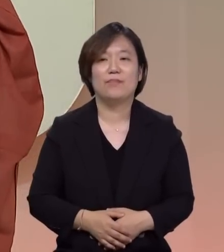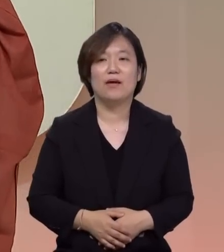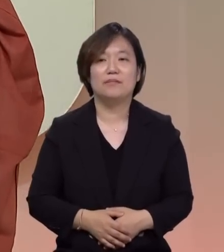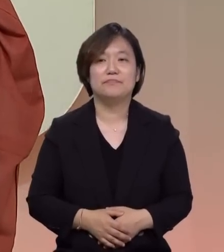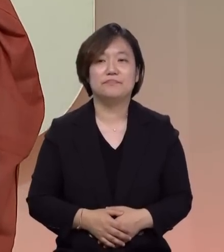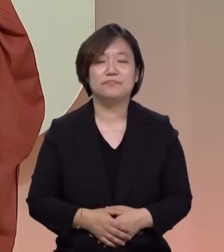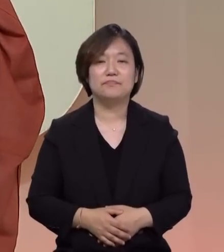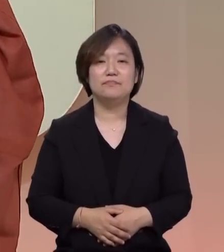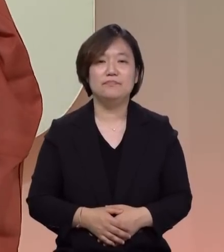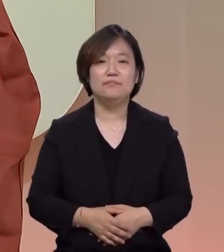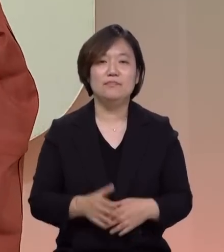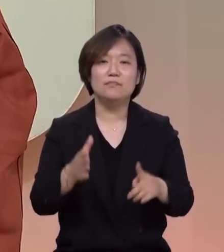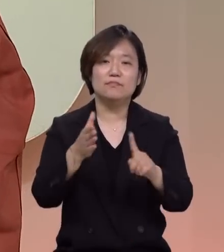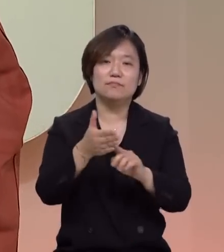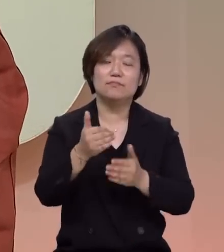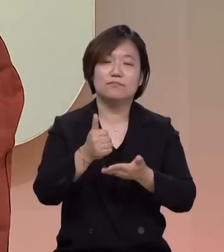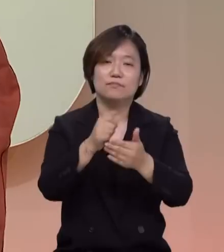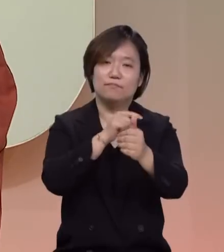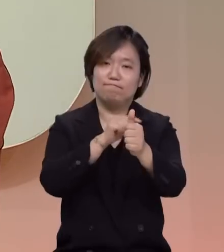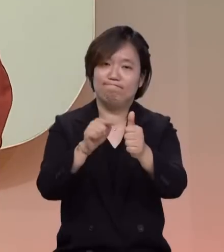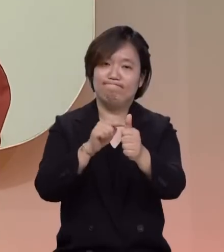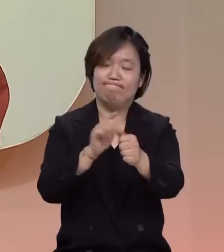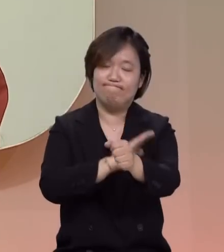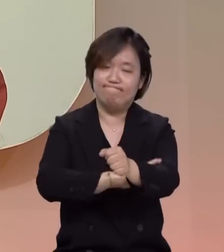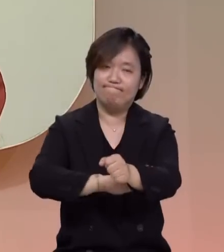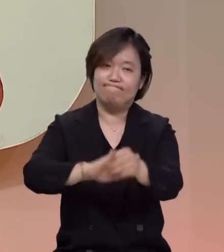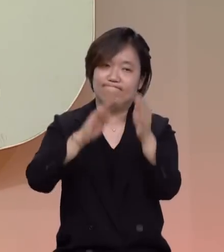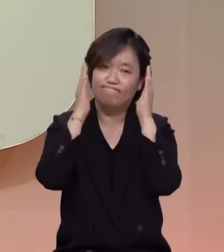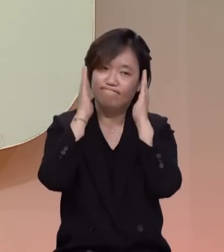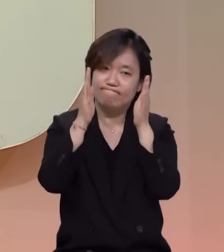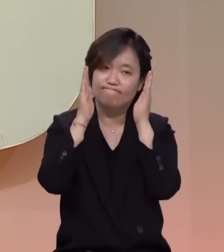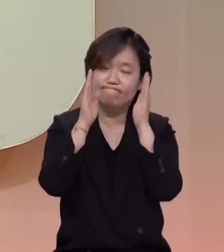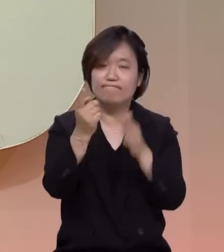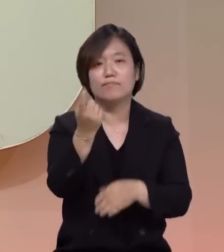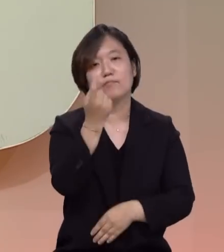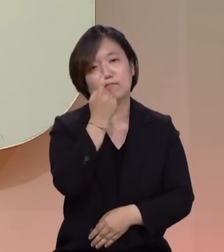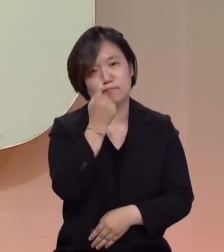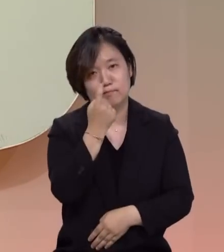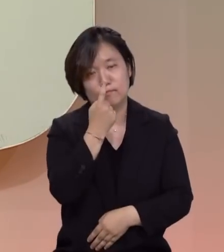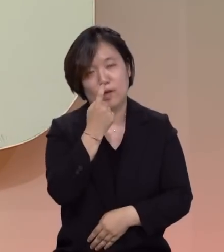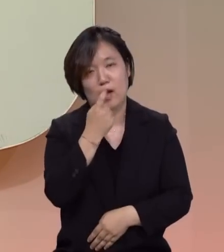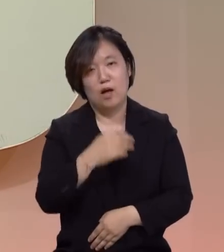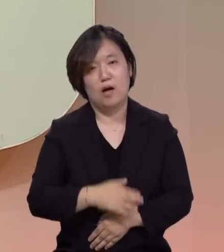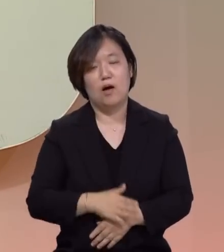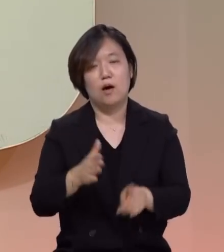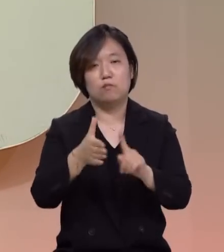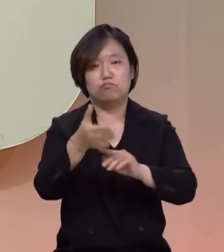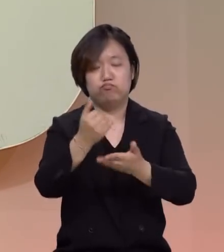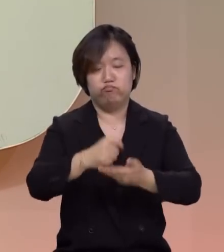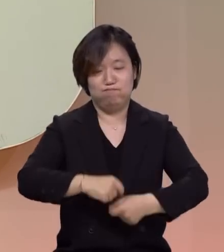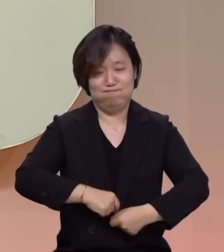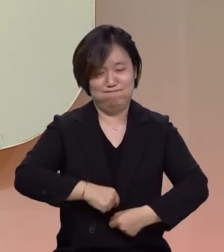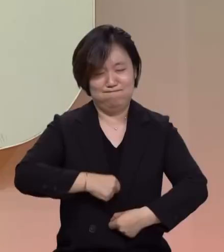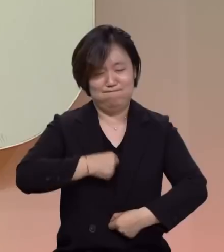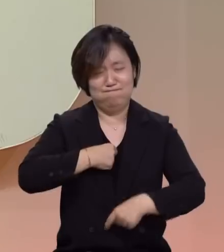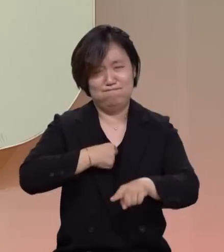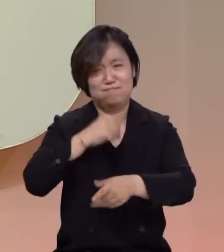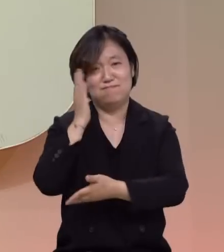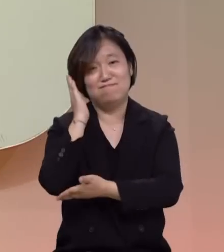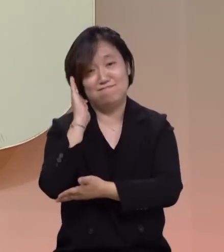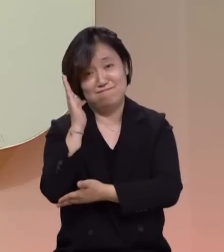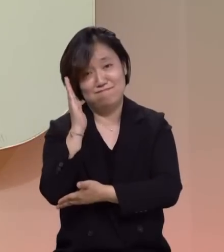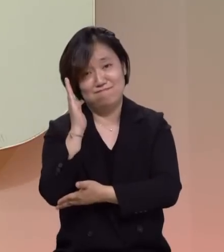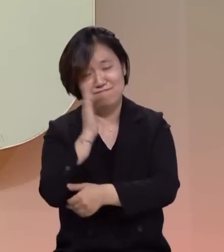부처님의 가르침을 잘 공부하면서 부처님의 올바른 그런 말씀을